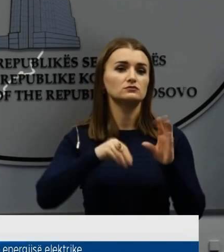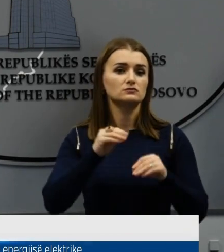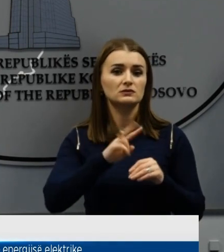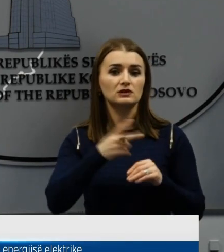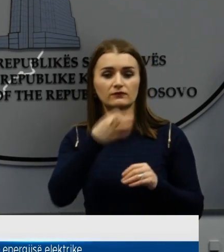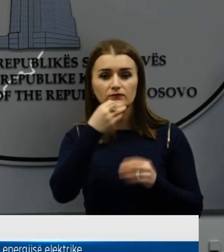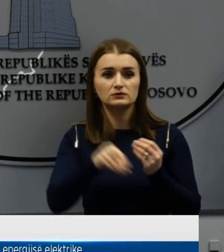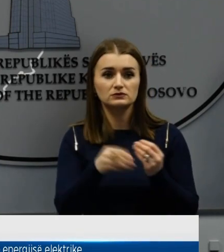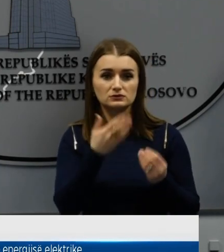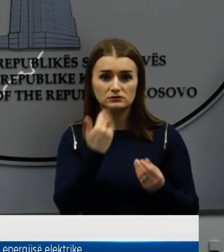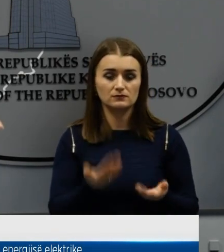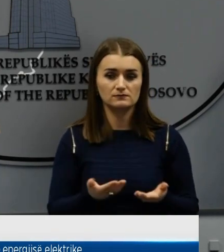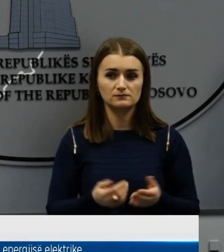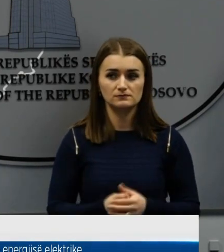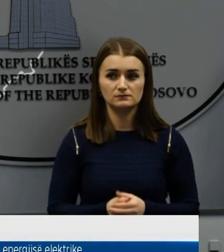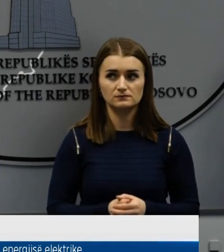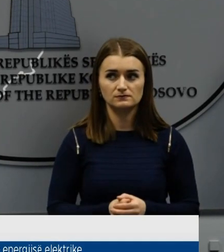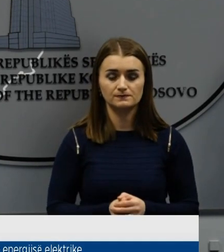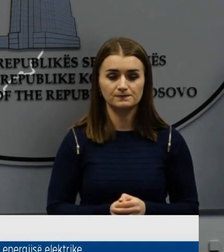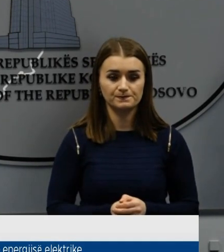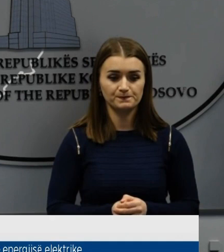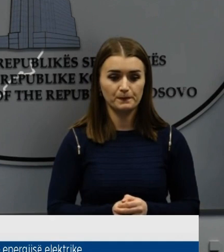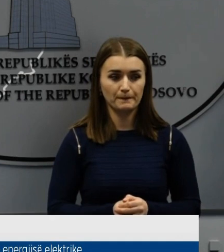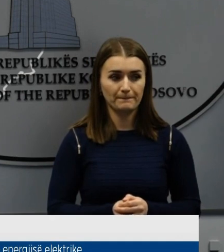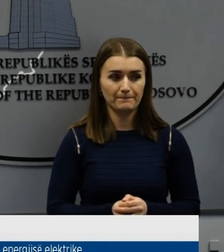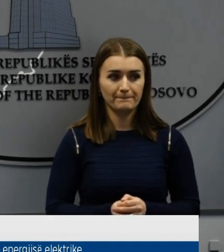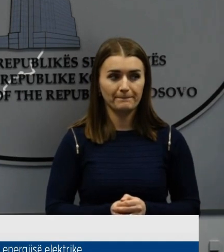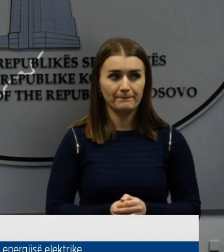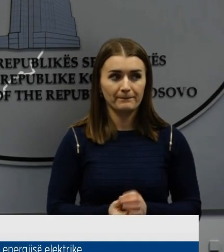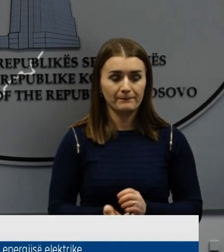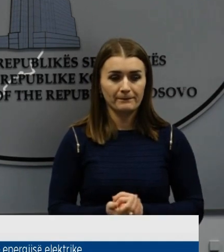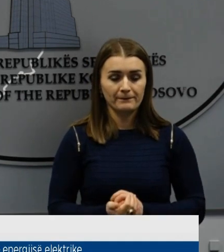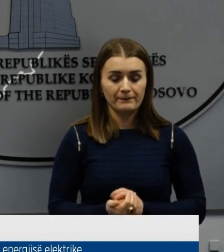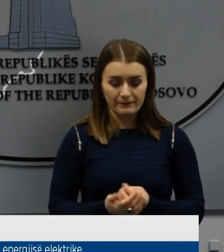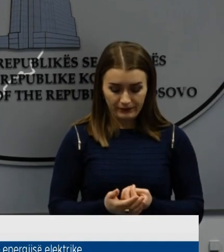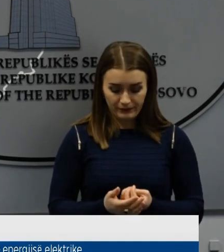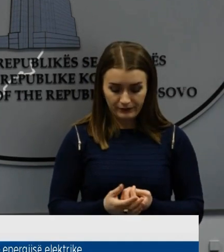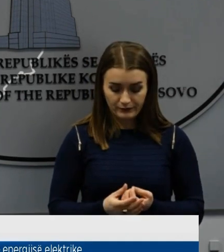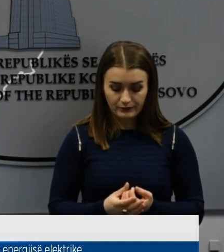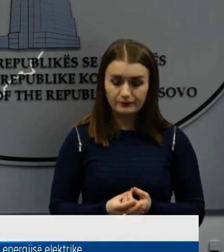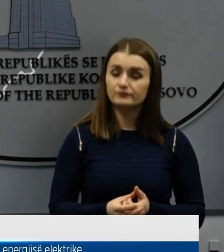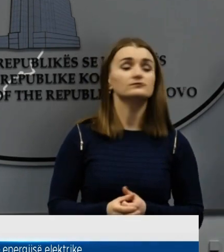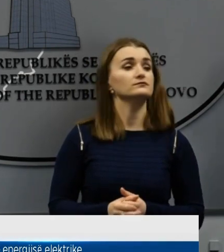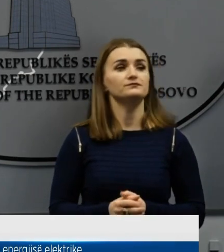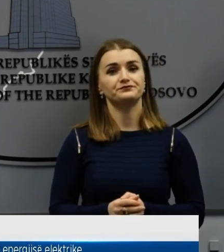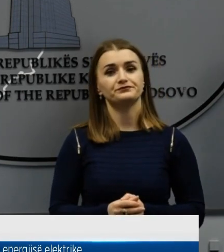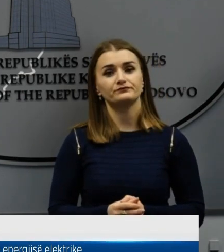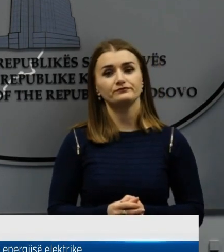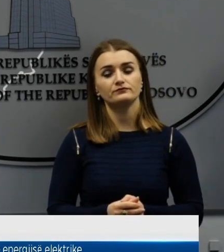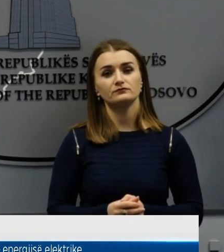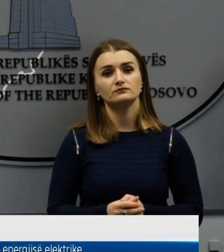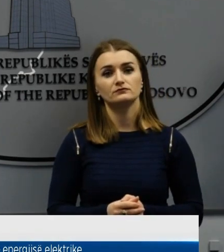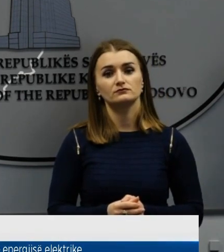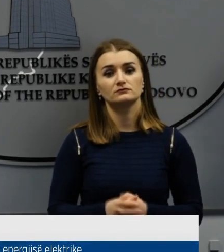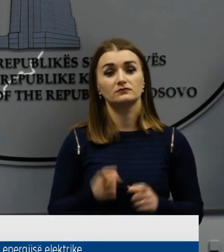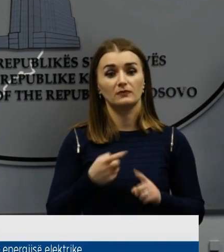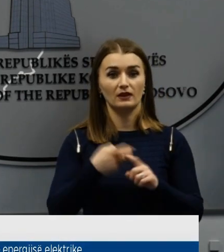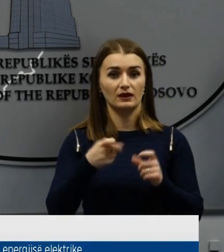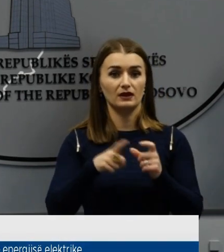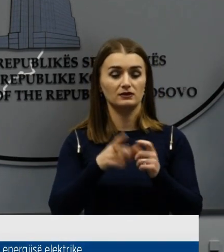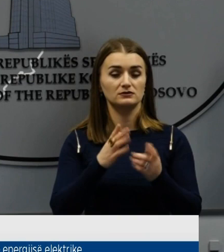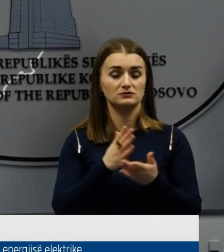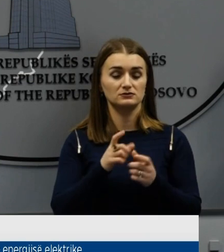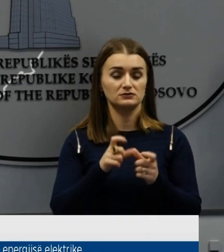Unë veç një gjë po e qartësoj dhe pastaj do t'i flasni që fjatë më shumë për detaje teknike. Me Kecin kemi qenë në komunikim